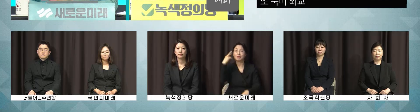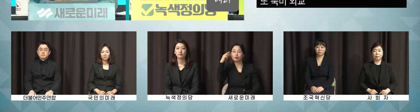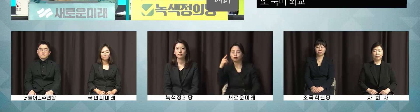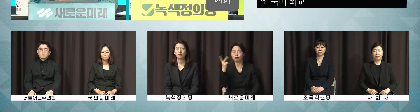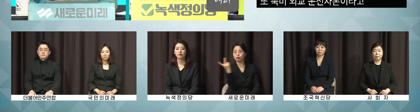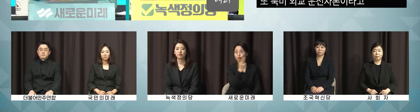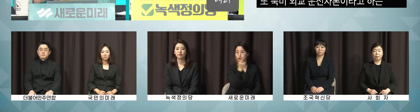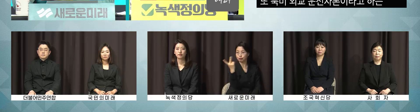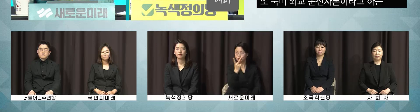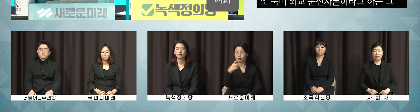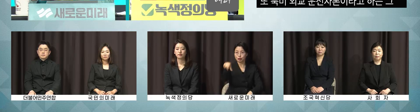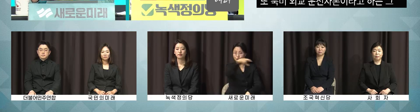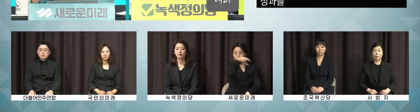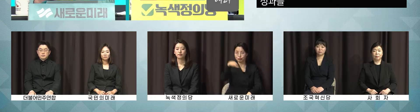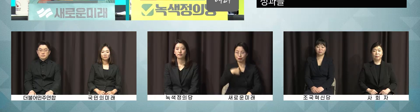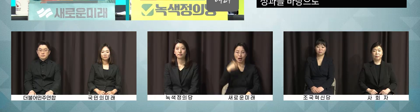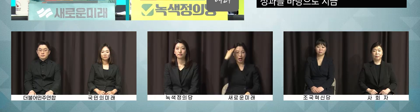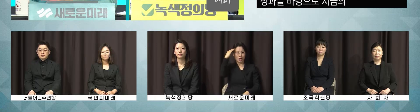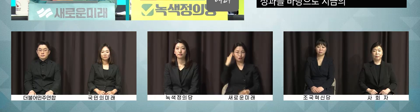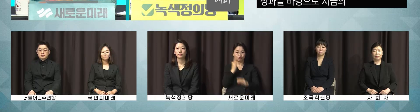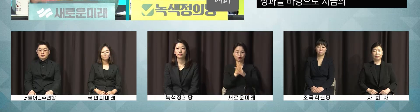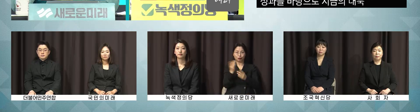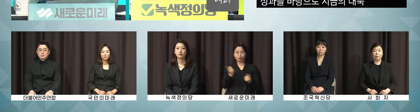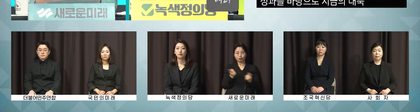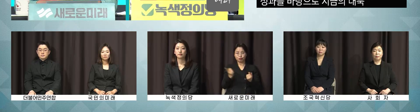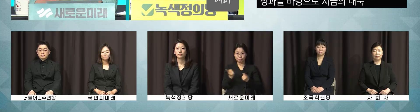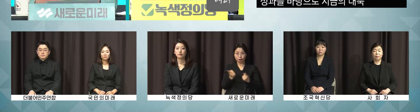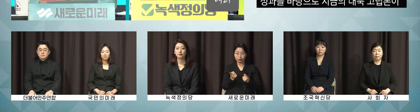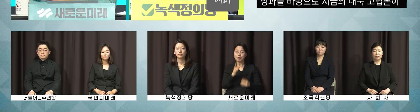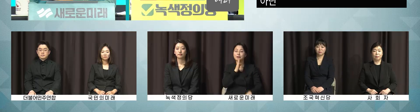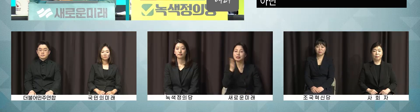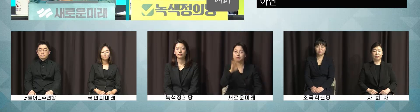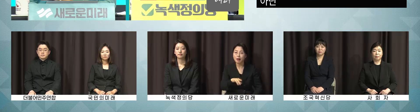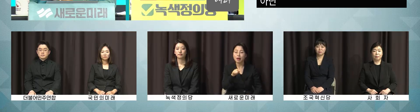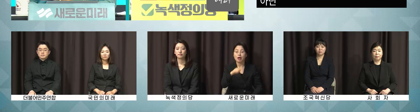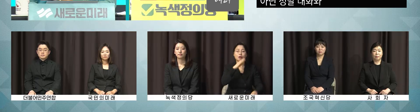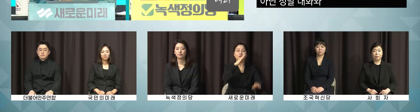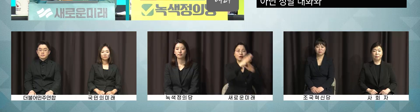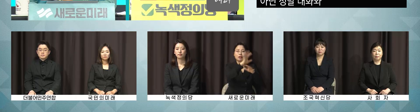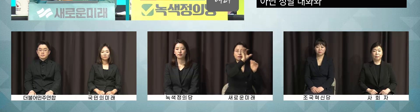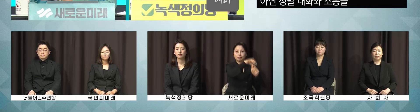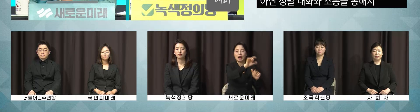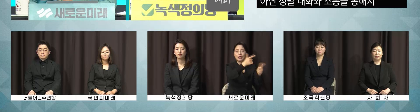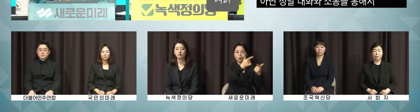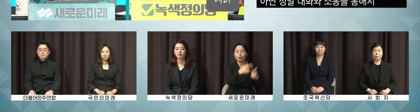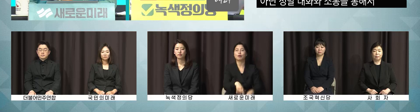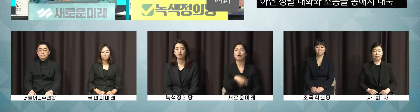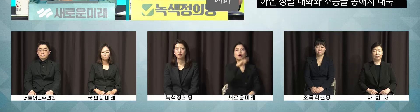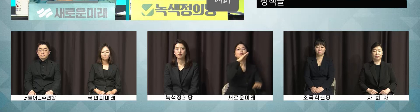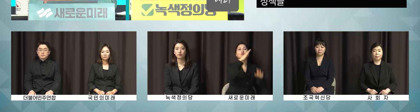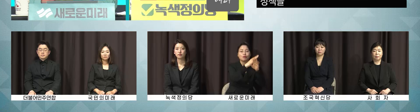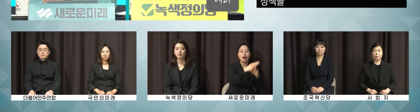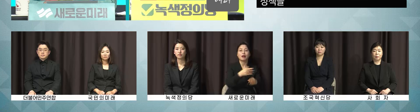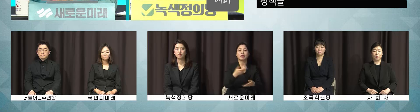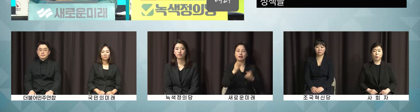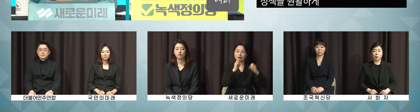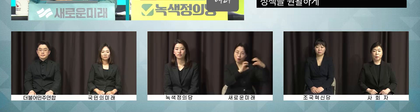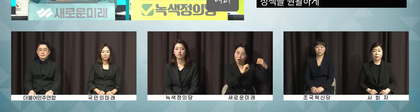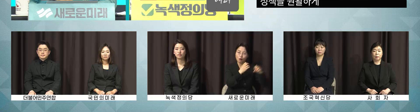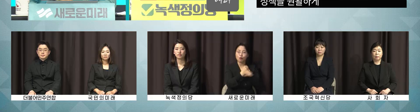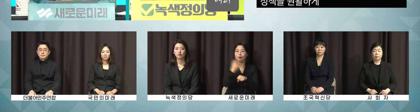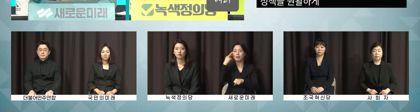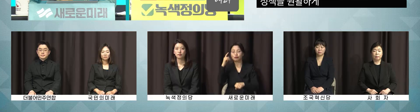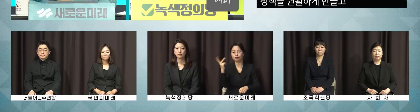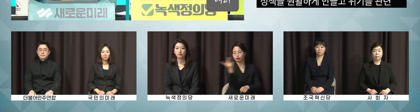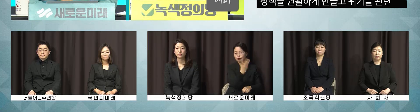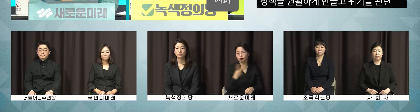그 성과를 바탕으로 지금의 대북 고립론이 아닌 대화와 소통을 통해서 대북 정책을 원활하게 만들고 위기를 관리할 수